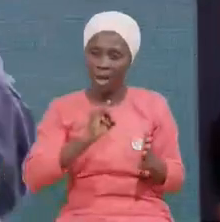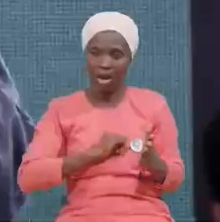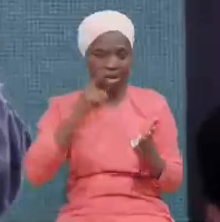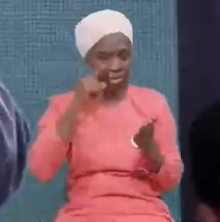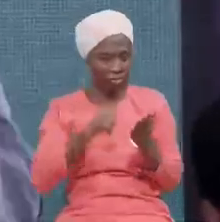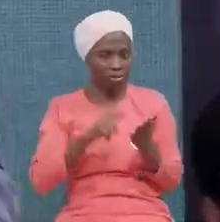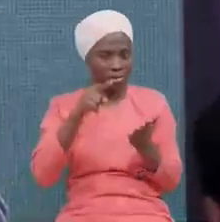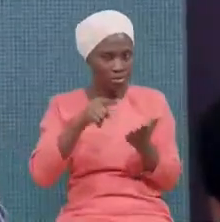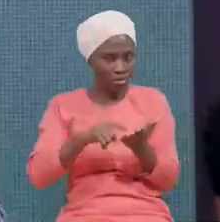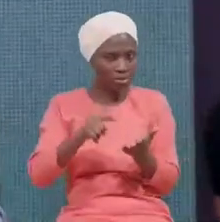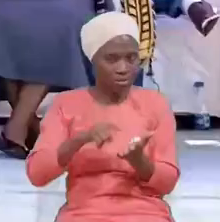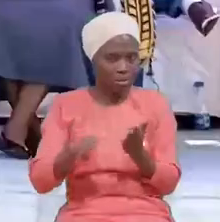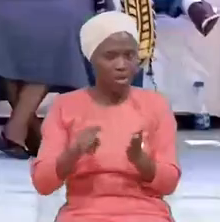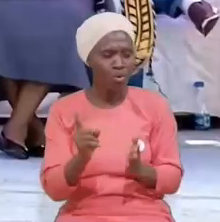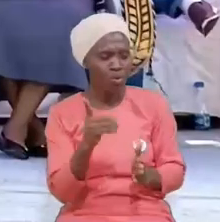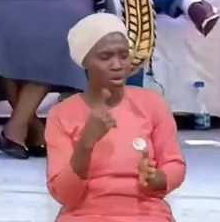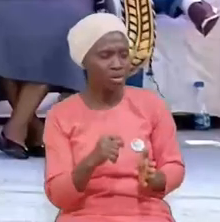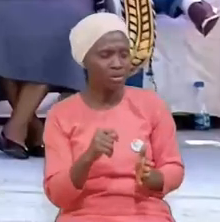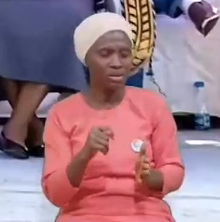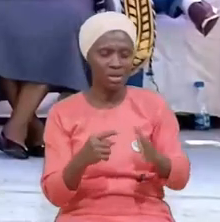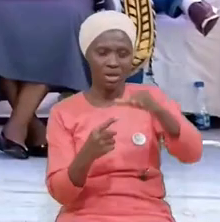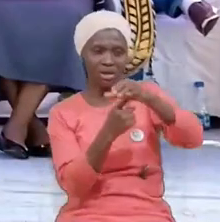Mais je cherche là où marchent les héros.